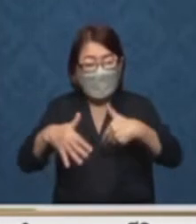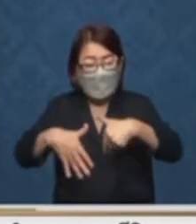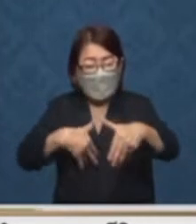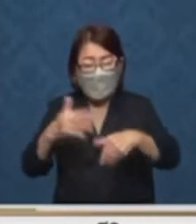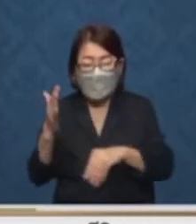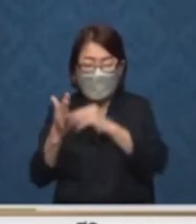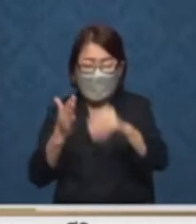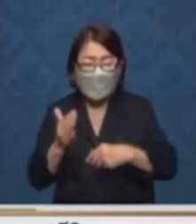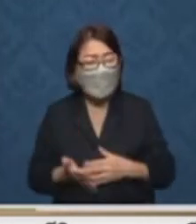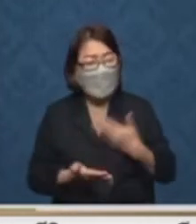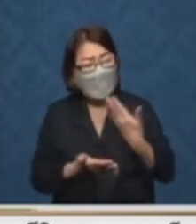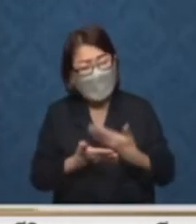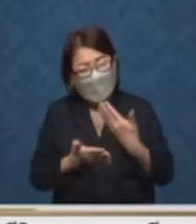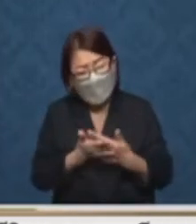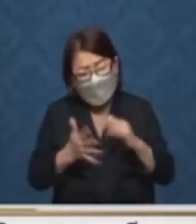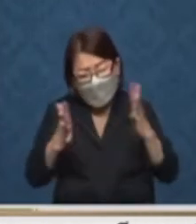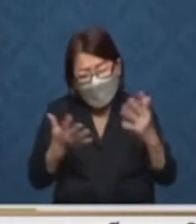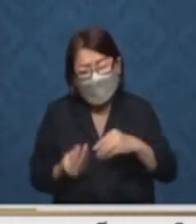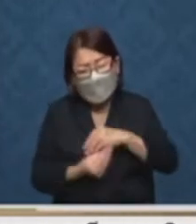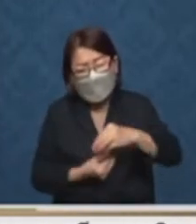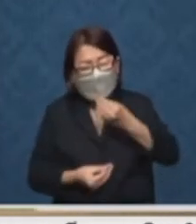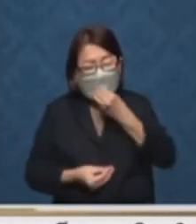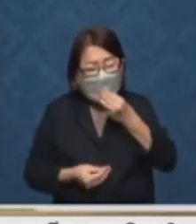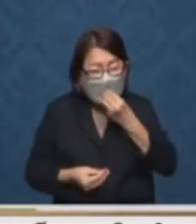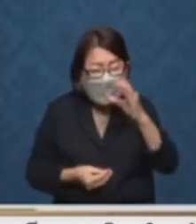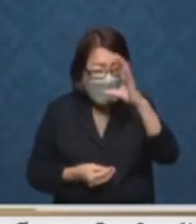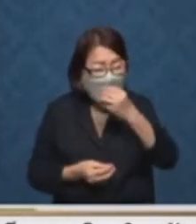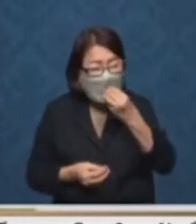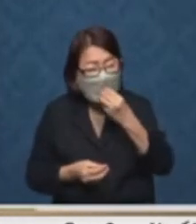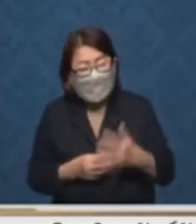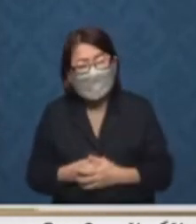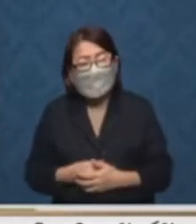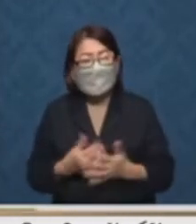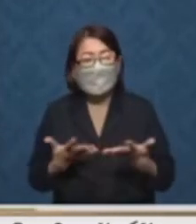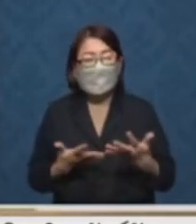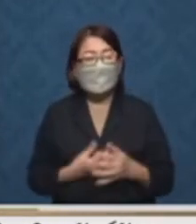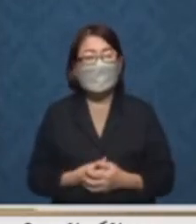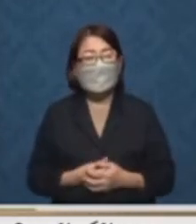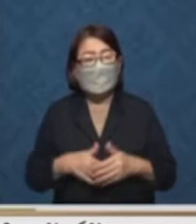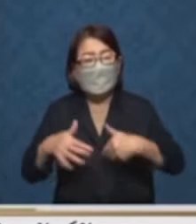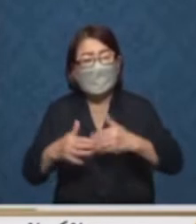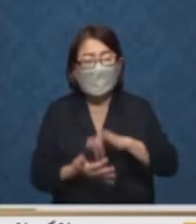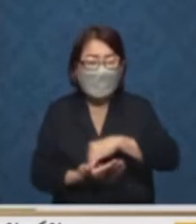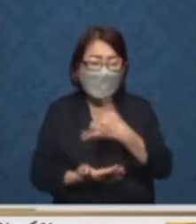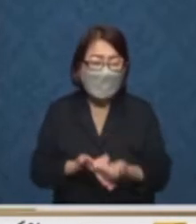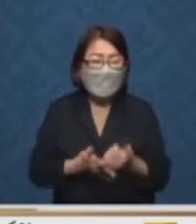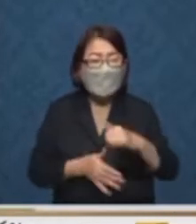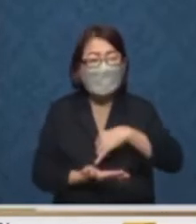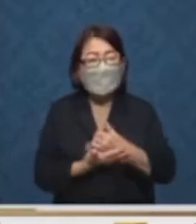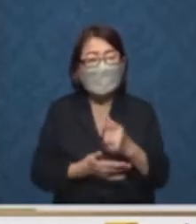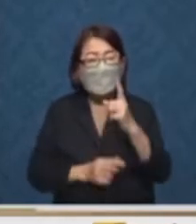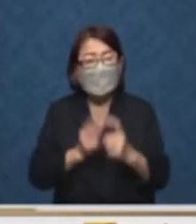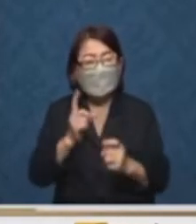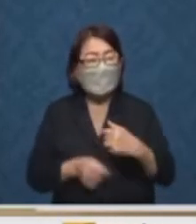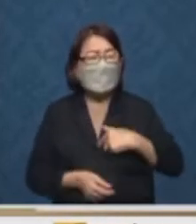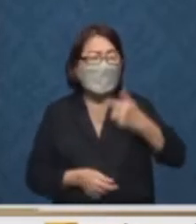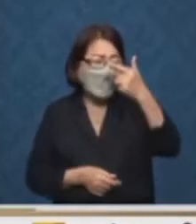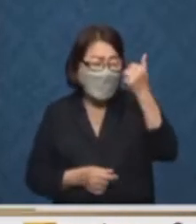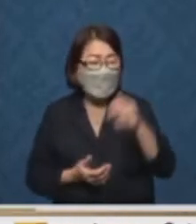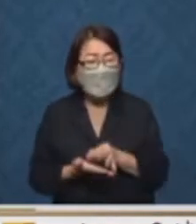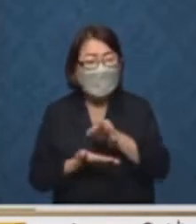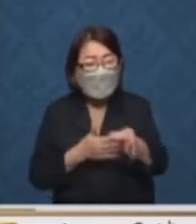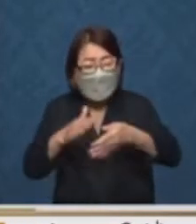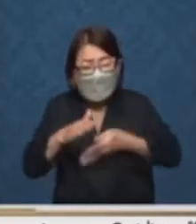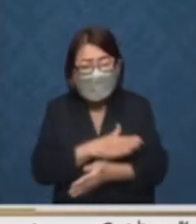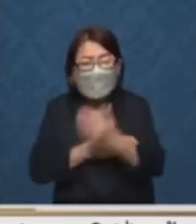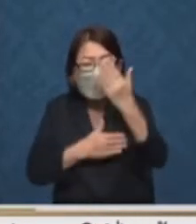ไม่มีจะกินประชาชนอดอยากประชาชนล้มตายแต่ท่านใจดำมากท่านไปซื้อเรือดำ